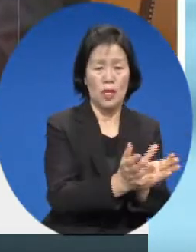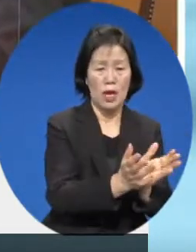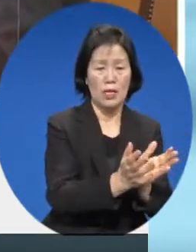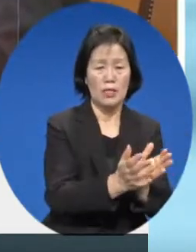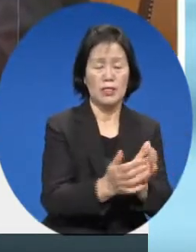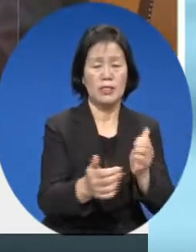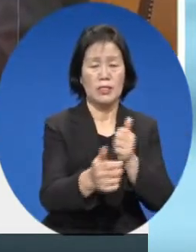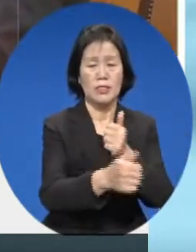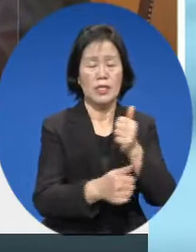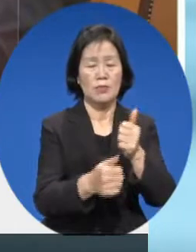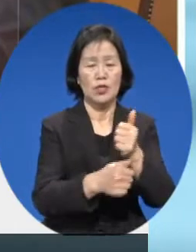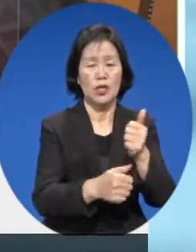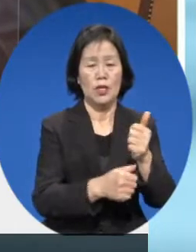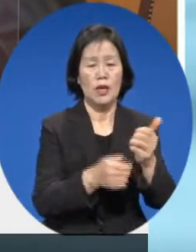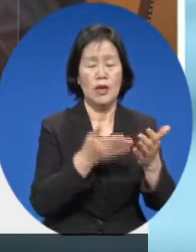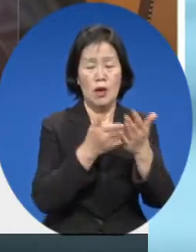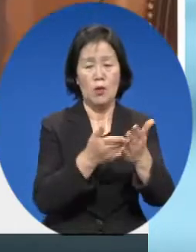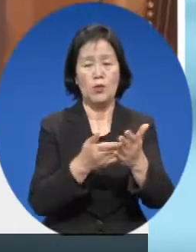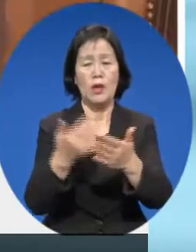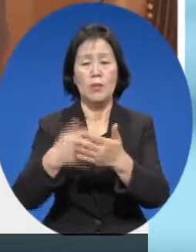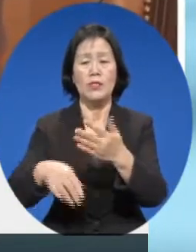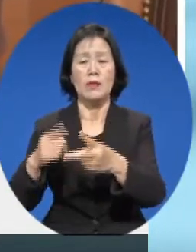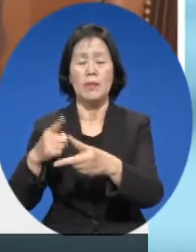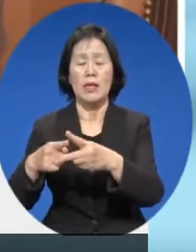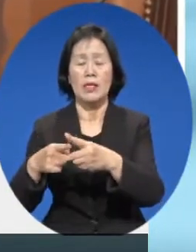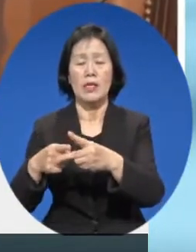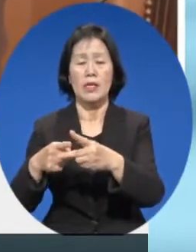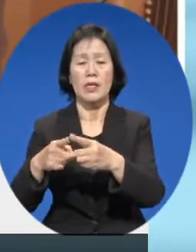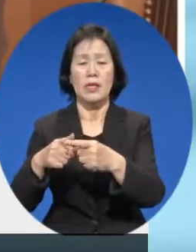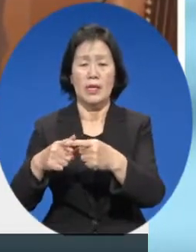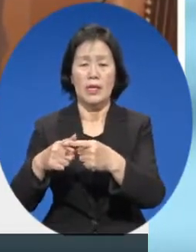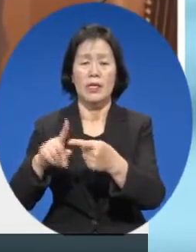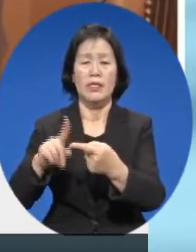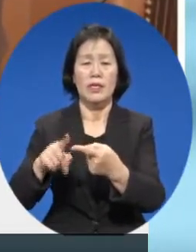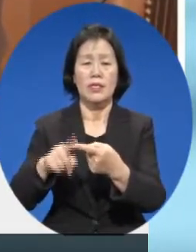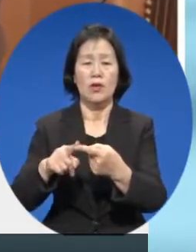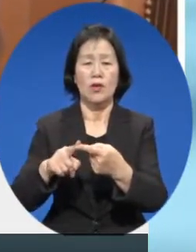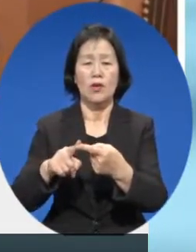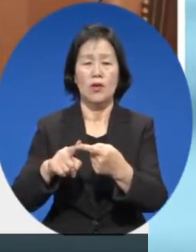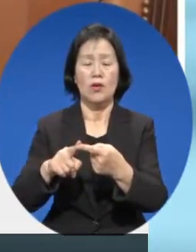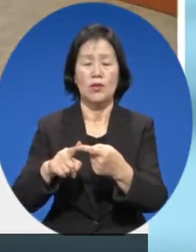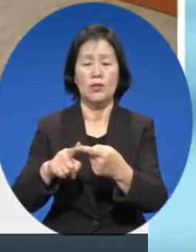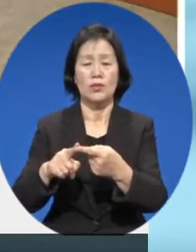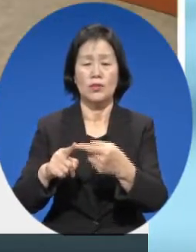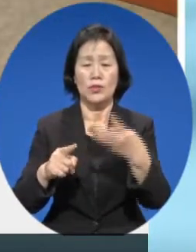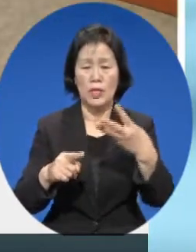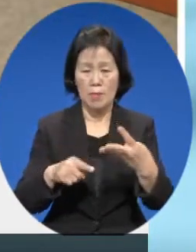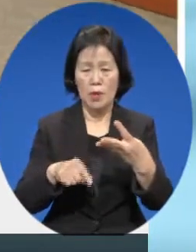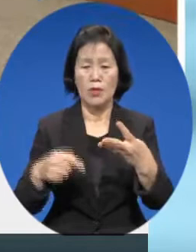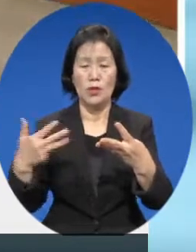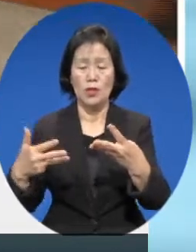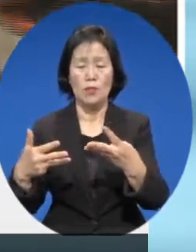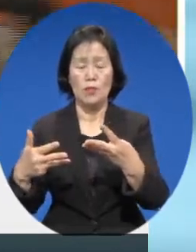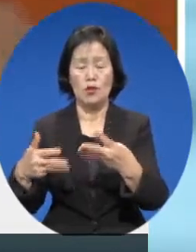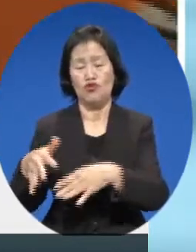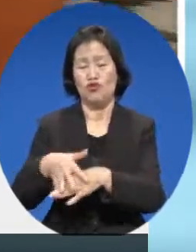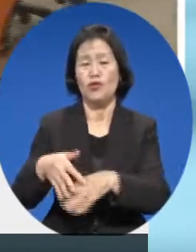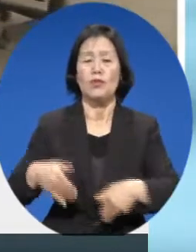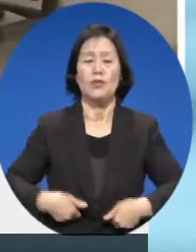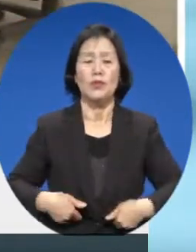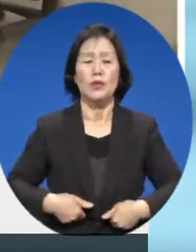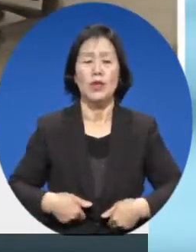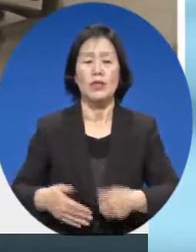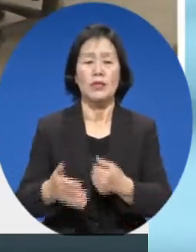위원은 절반을 구성을 하고 나머지 절반의 대해서 이제 그 그대 형식에서 8명 부상 되어야 되는데 그 부분에 대해서 저